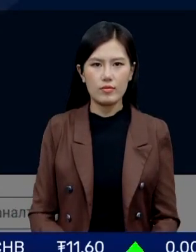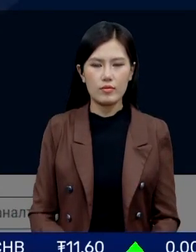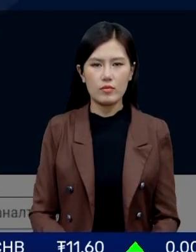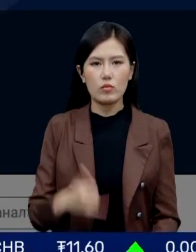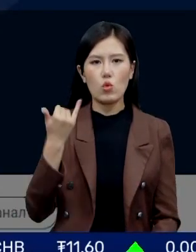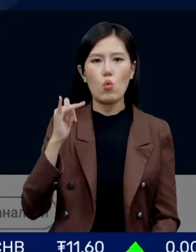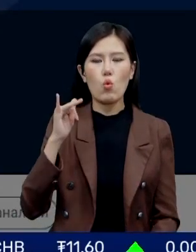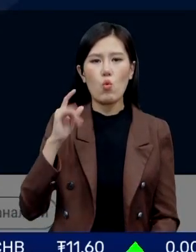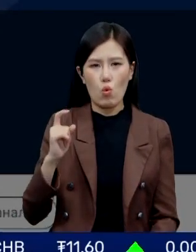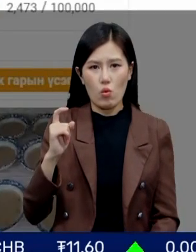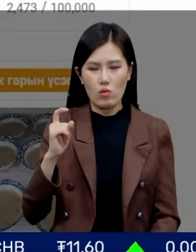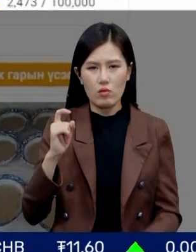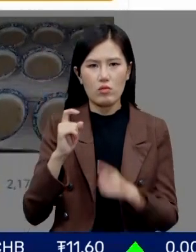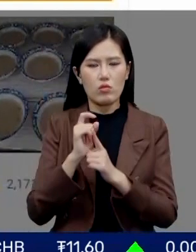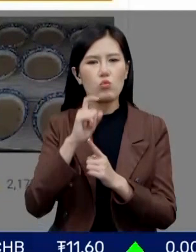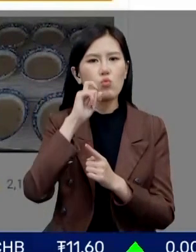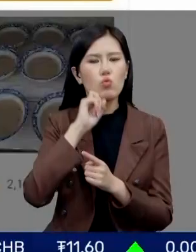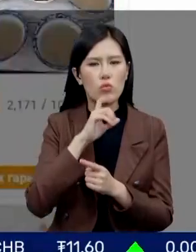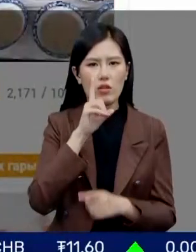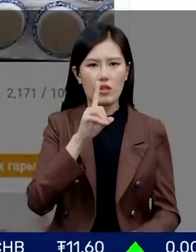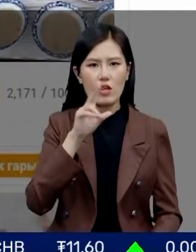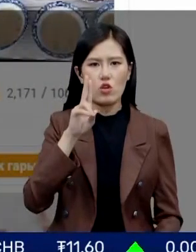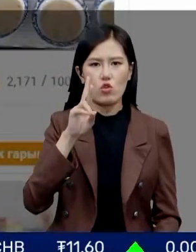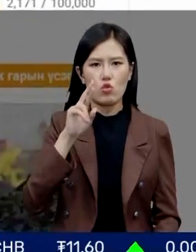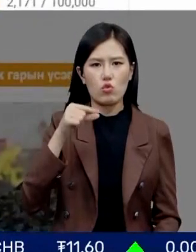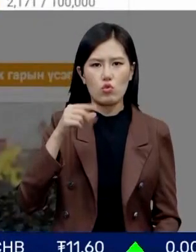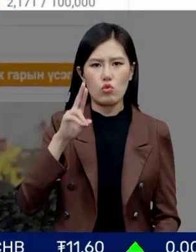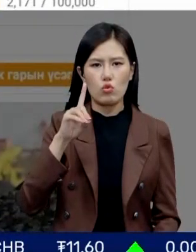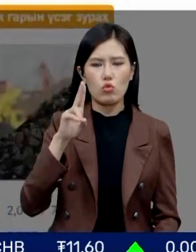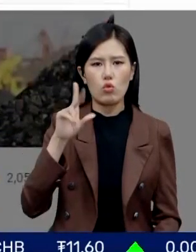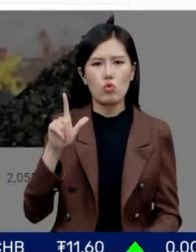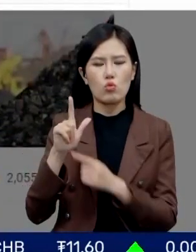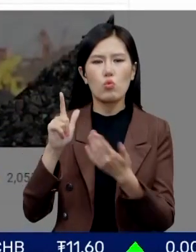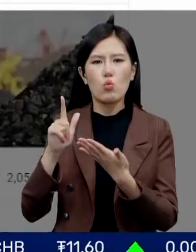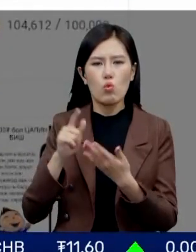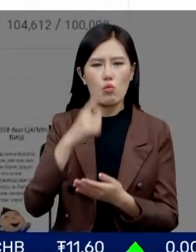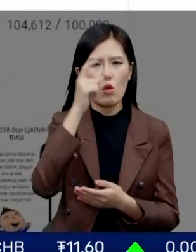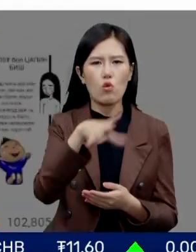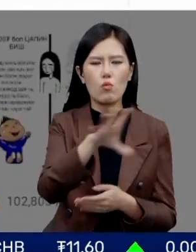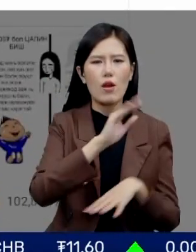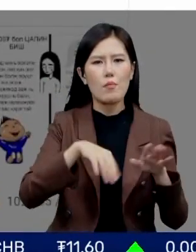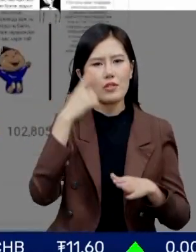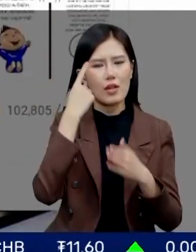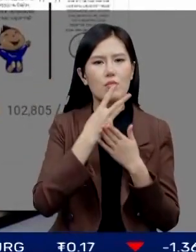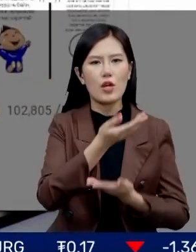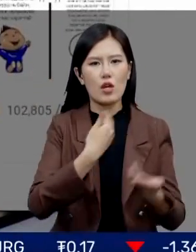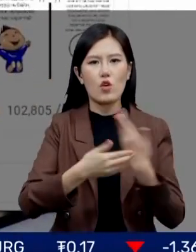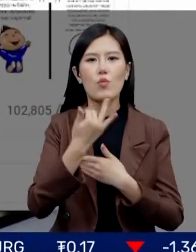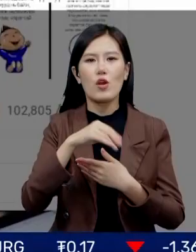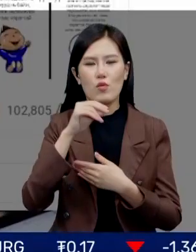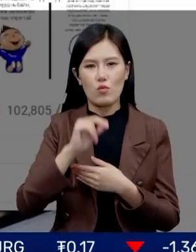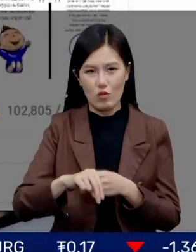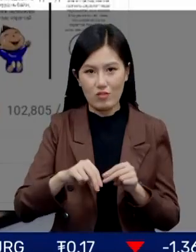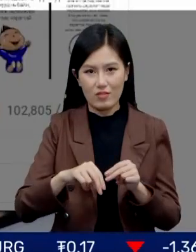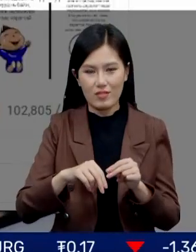Улс их хурлын нийтийн өргөдөл хүлээн авах аль бие усны дээ өргөдөл цахим системээр иргэдийн сонлыг авч эхлэснээс хойш 3 дахь өргөдөл нь 100 мянган